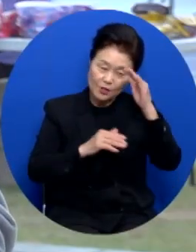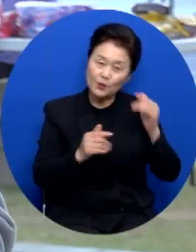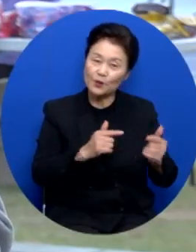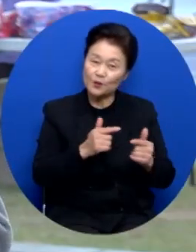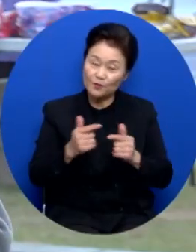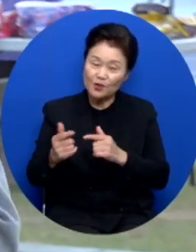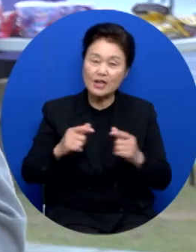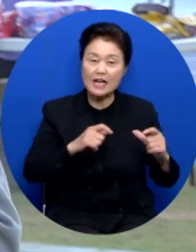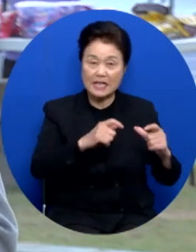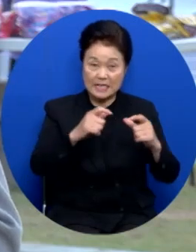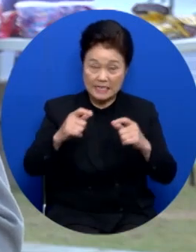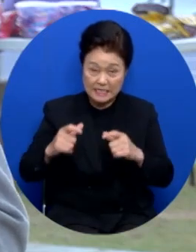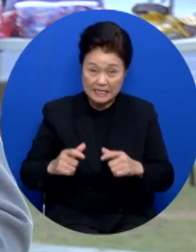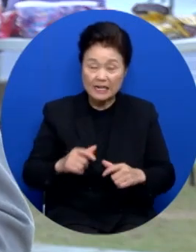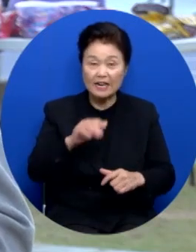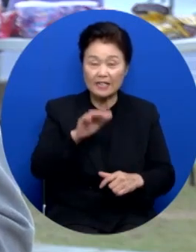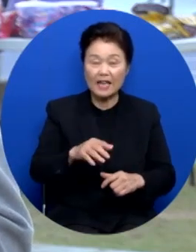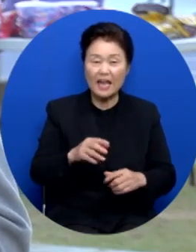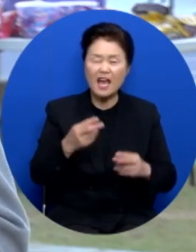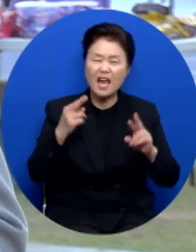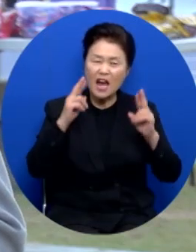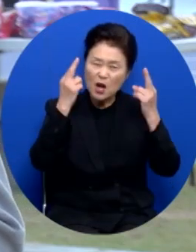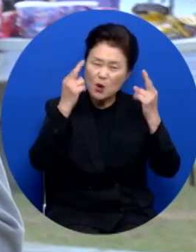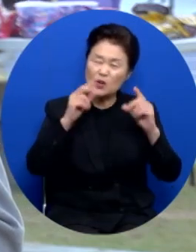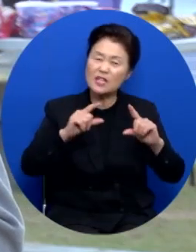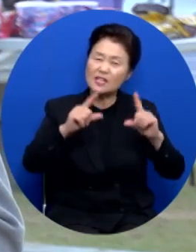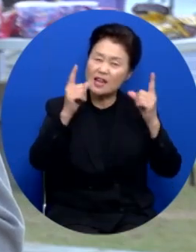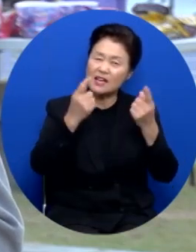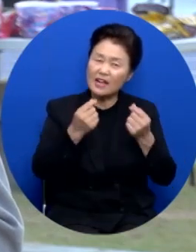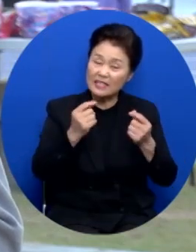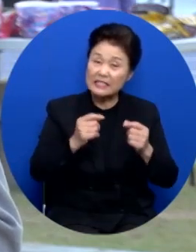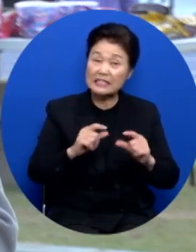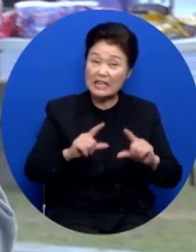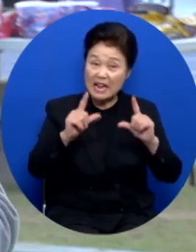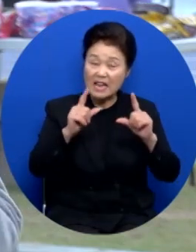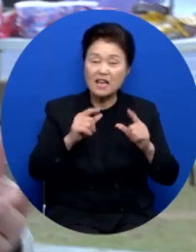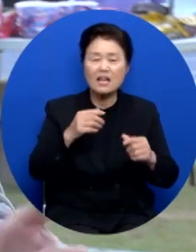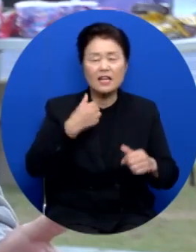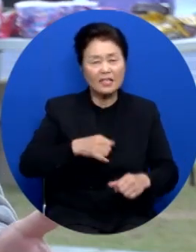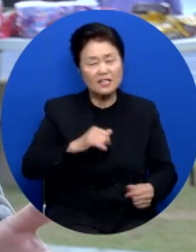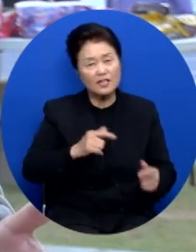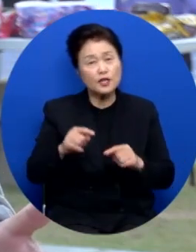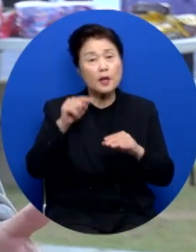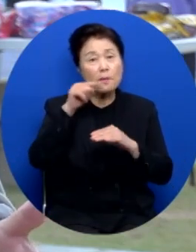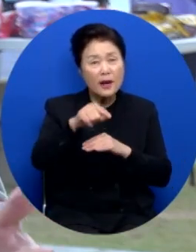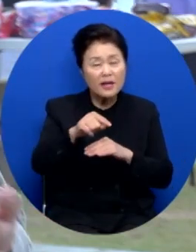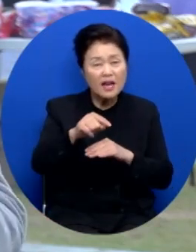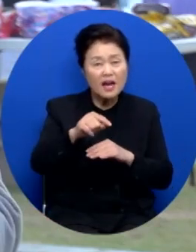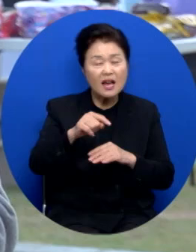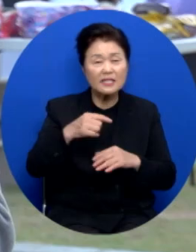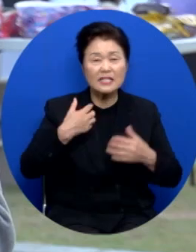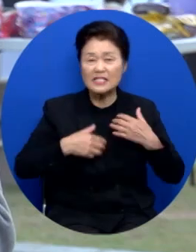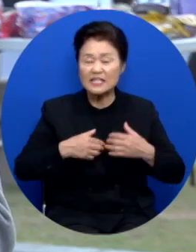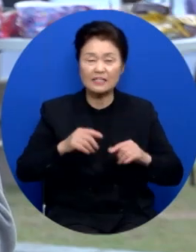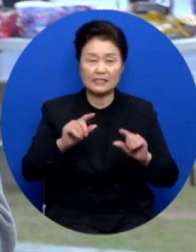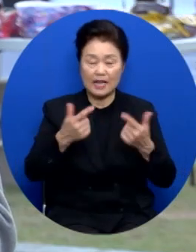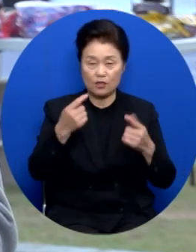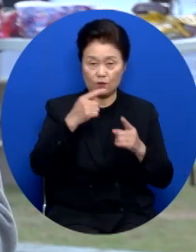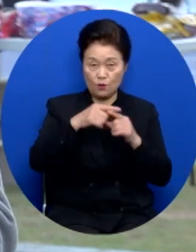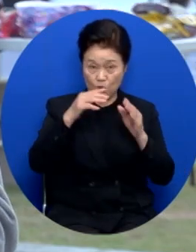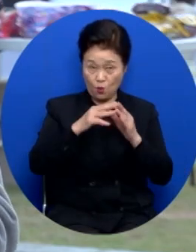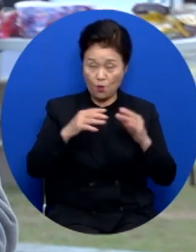또 이 지역사회에 할로윈 데이 같은 이런 날에 자녀들이 밖으로 나가는 것이 아니라 교회 안으로 모여서